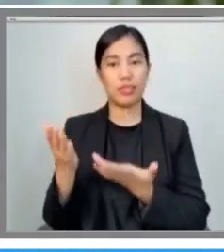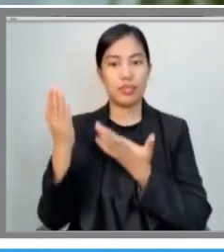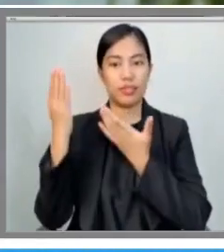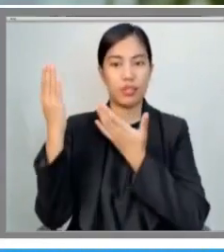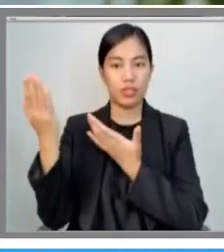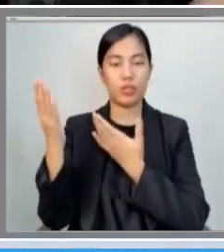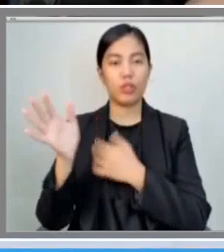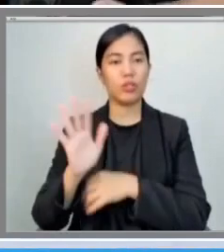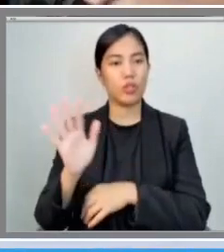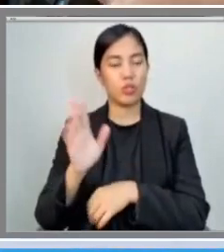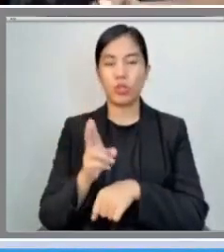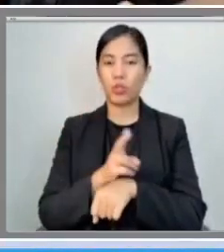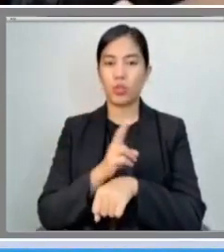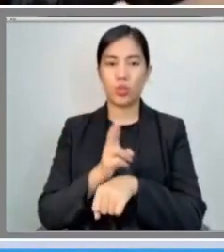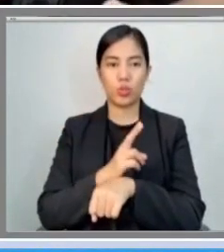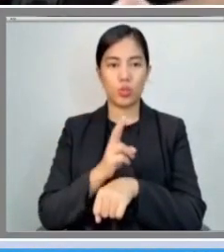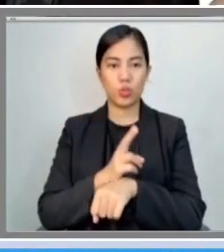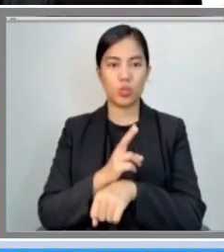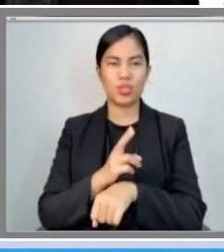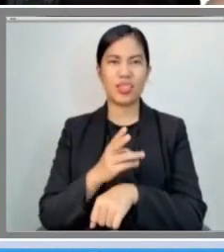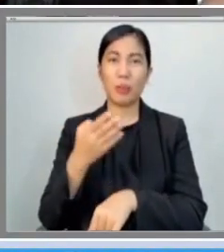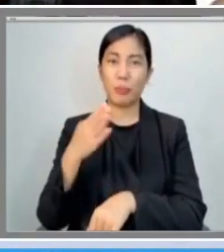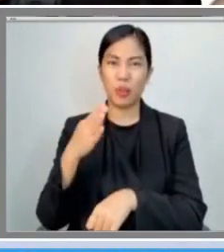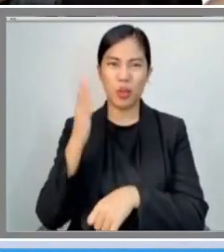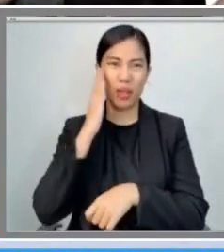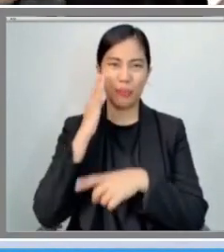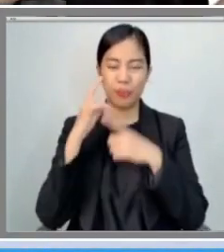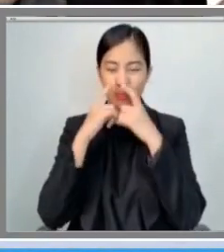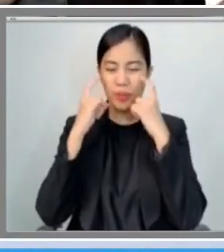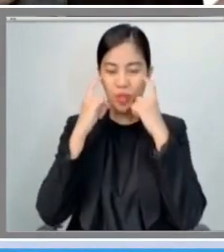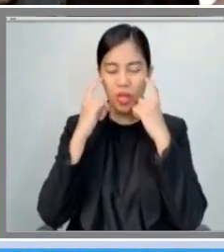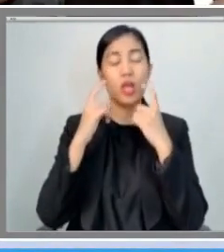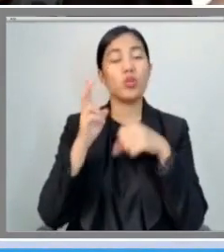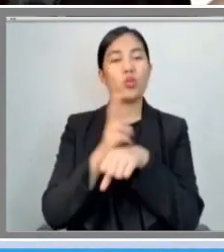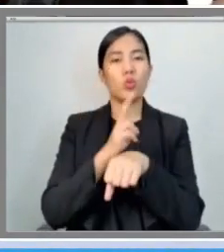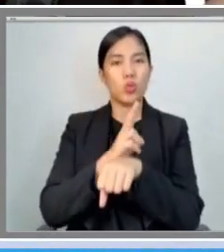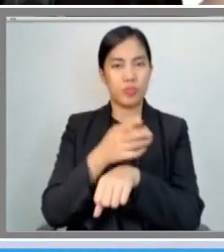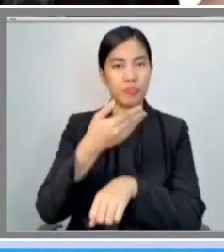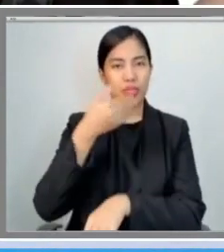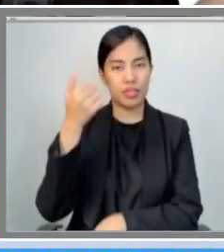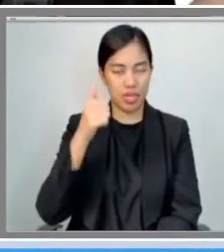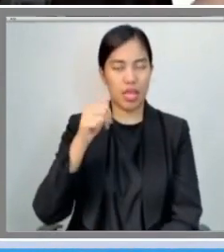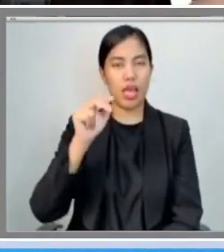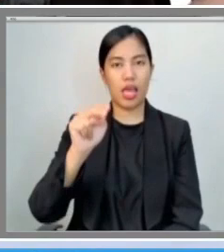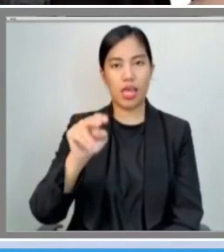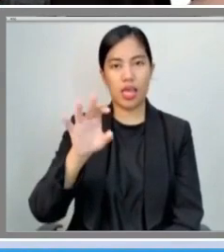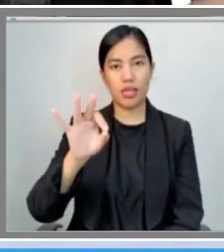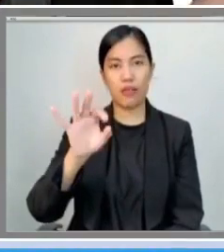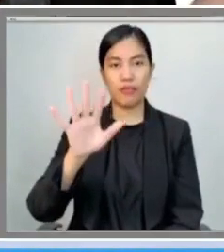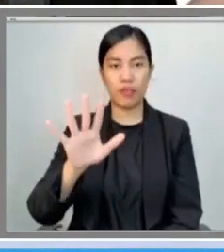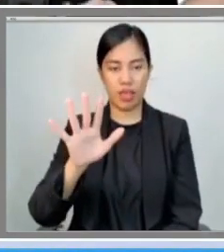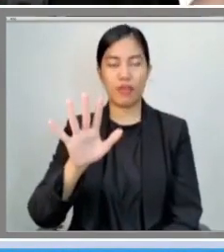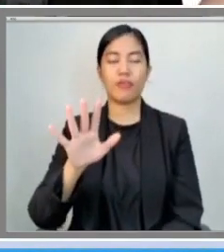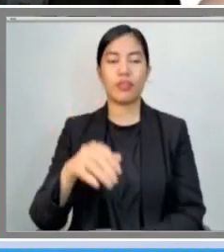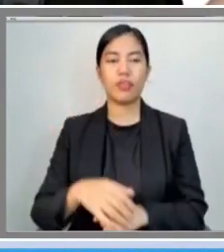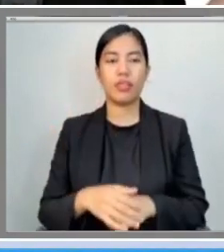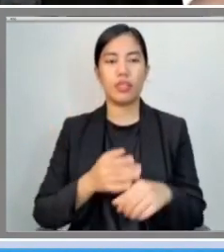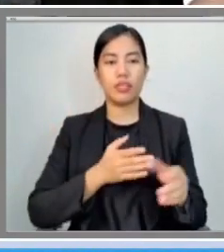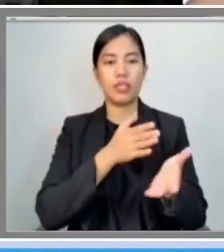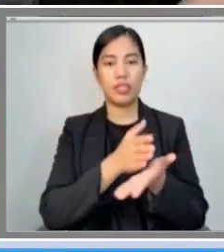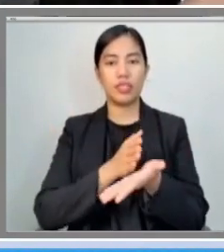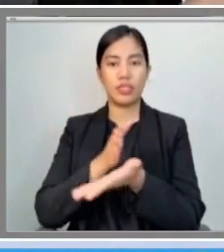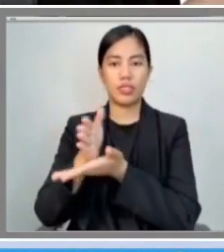surgical face mask kundi n95 face mask nag libot-libot sila sa iba't ibang munisipyo dito sa lalawigan ng Batangas para ng mamahagi ng